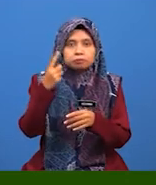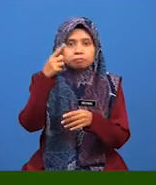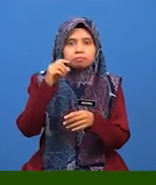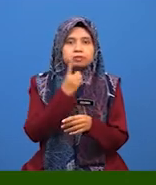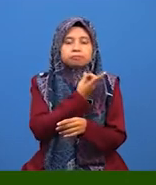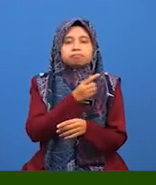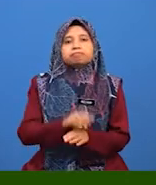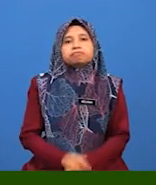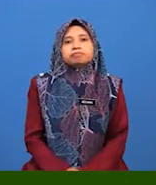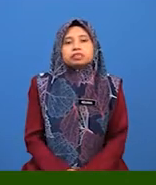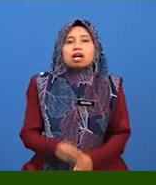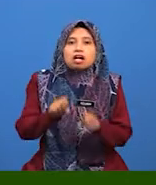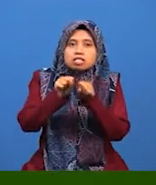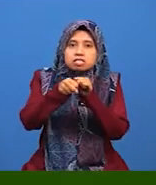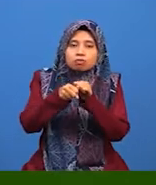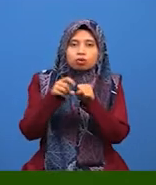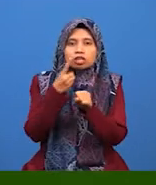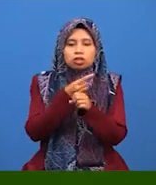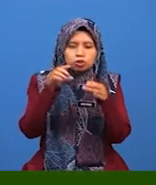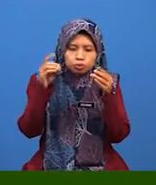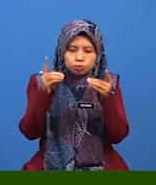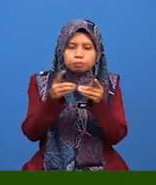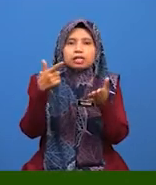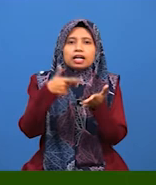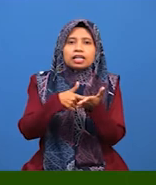hadapan. Semoga kita